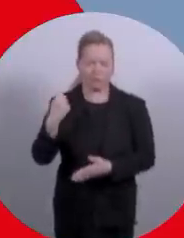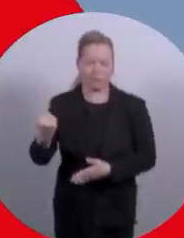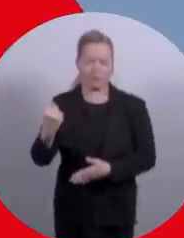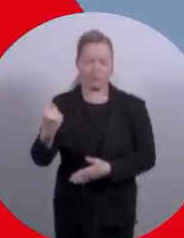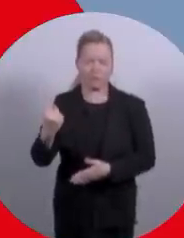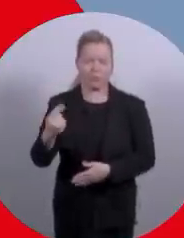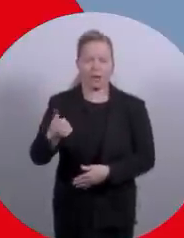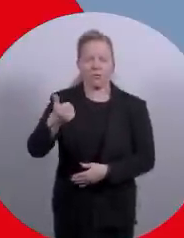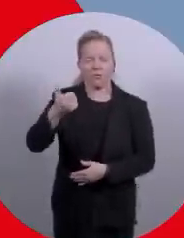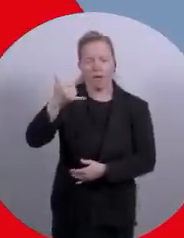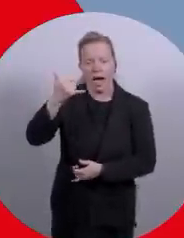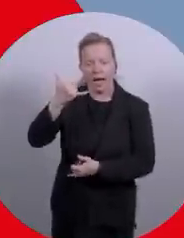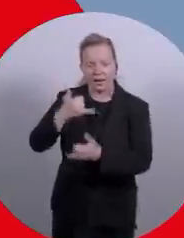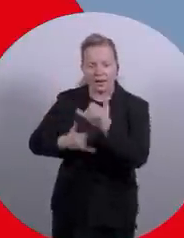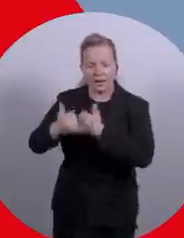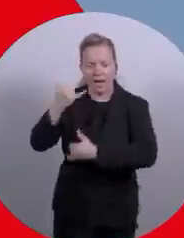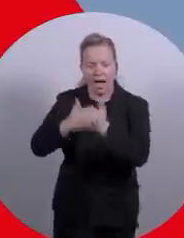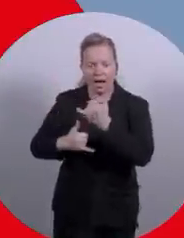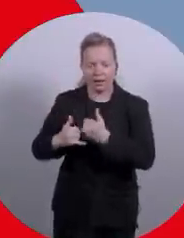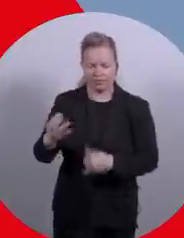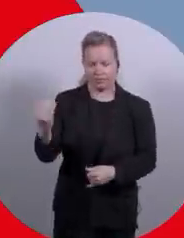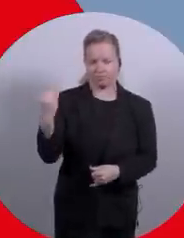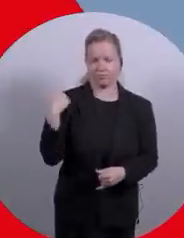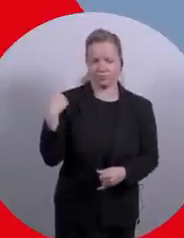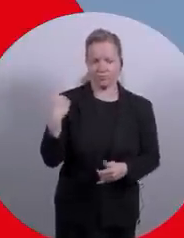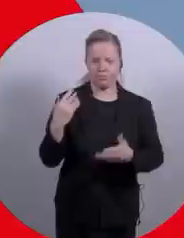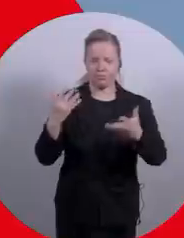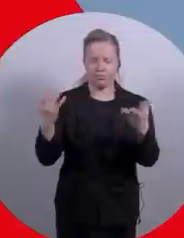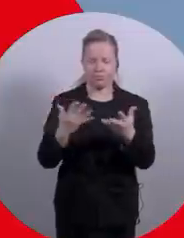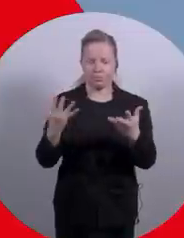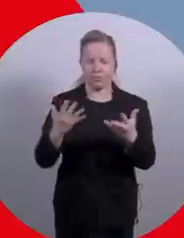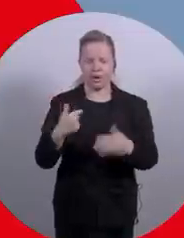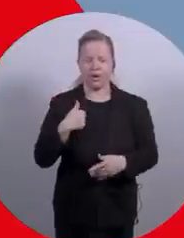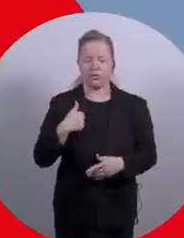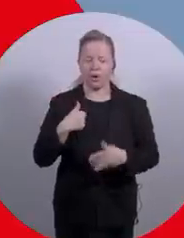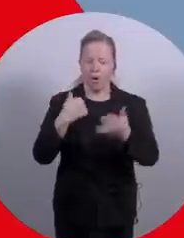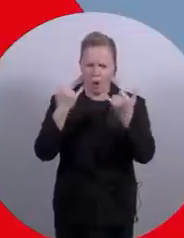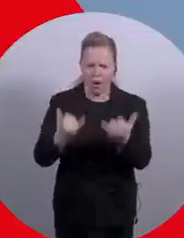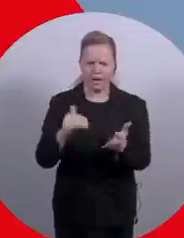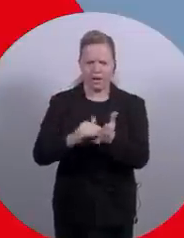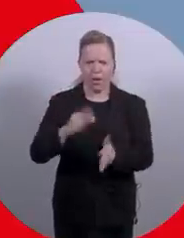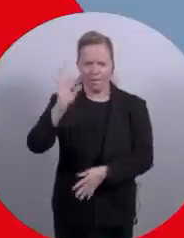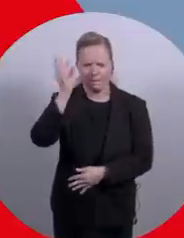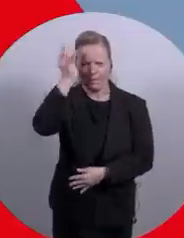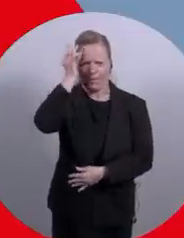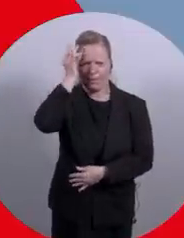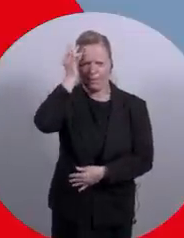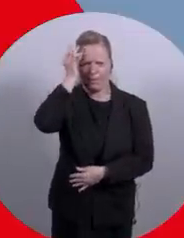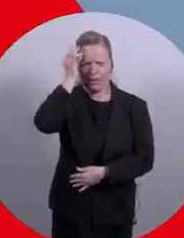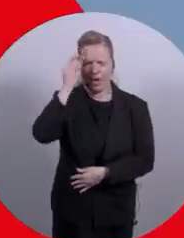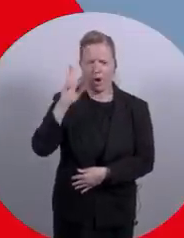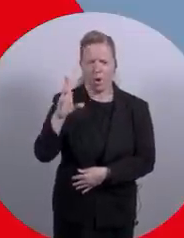und vor einigen Jahren als sie mir gesagt und das bleibt mir heute noch im Gedanken